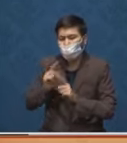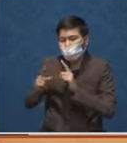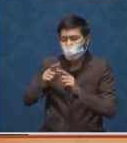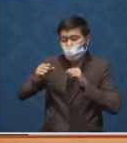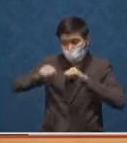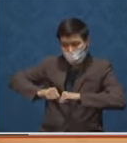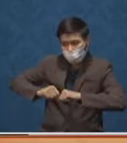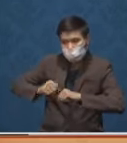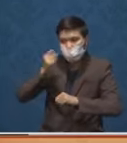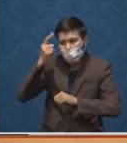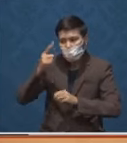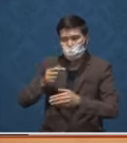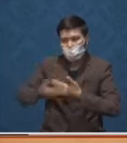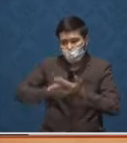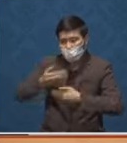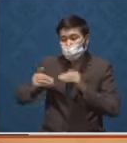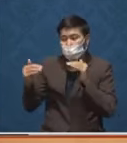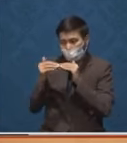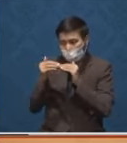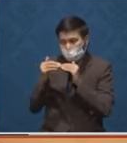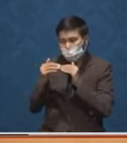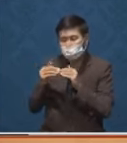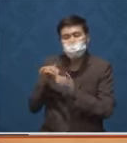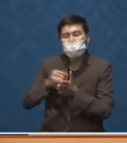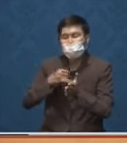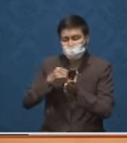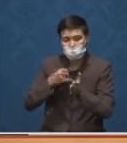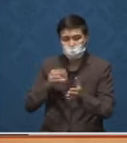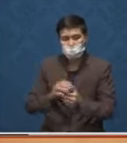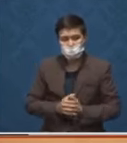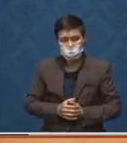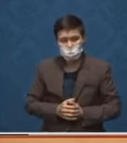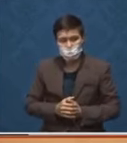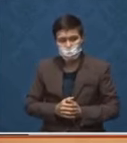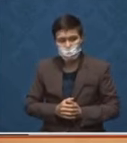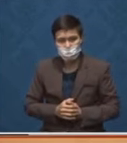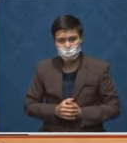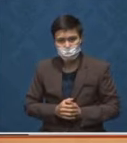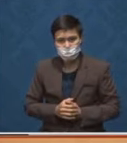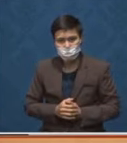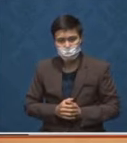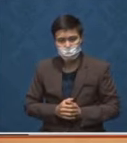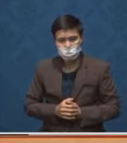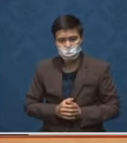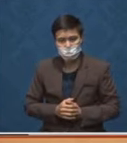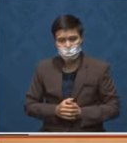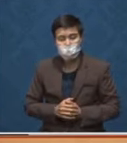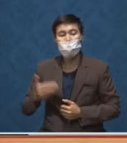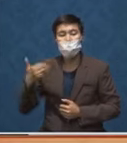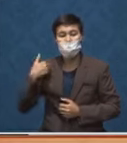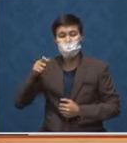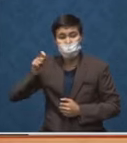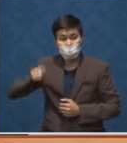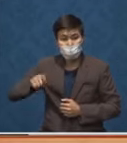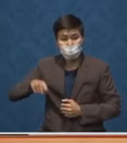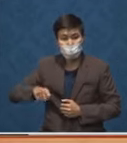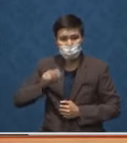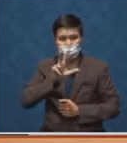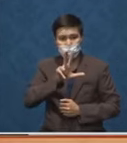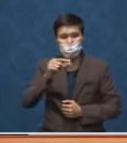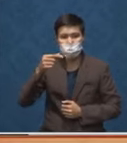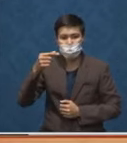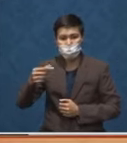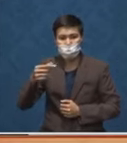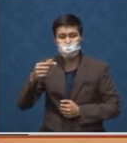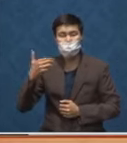คะส่วนเรื่องกำกับดูแลราคาค่ะคุ้นมากค่ะท่านประธานตอนสมัยที่มีการประมูลขึ้น 3G นะคะก็มีการ